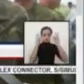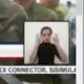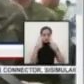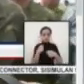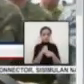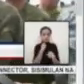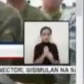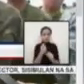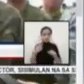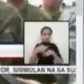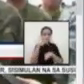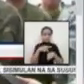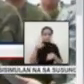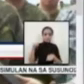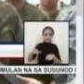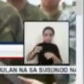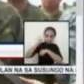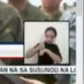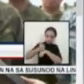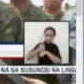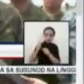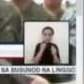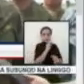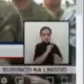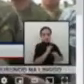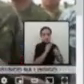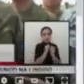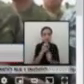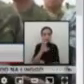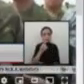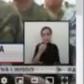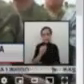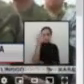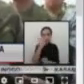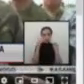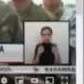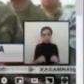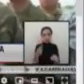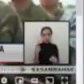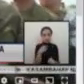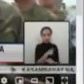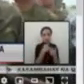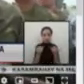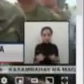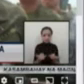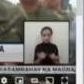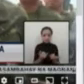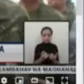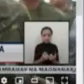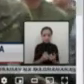Philippine base na to with EDCA facilities upang sa ganun makapreposition tayo ngayon